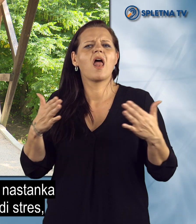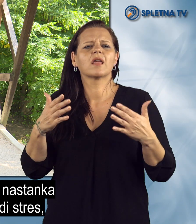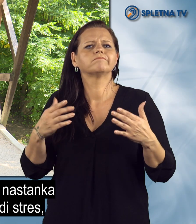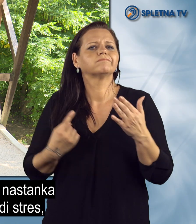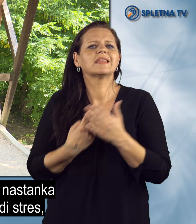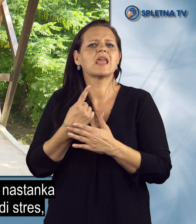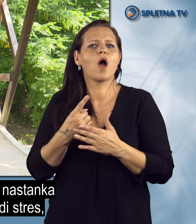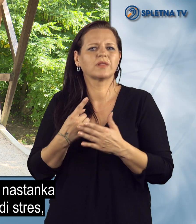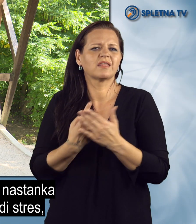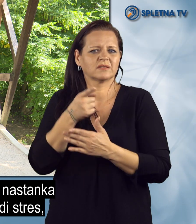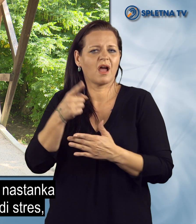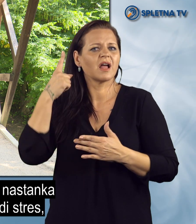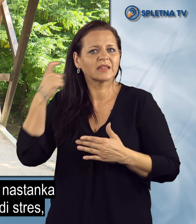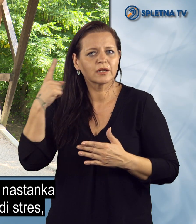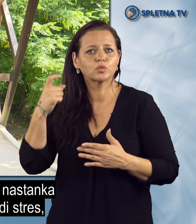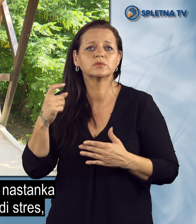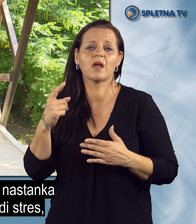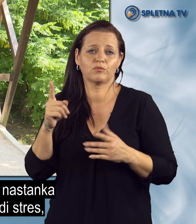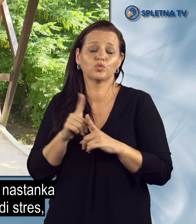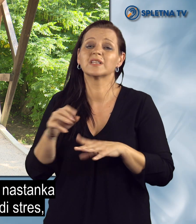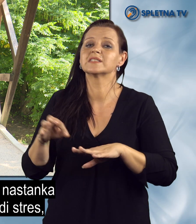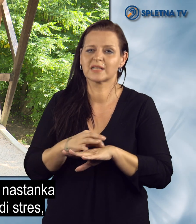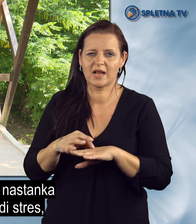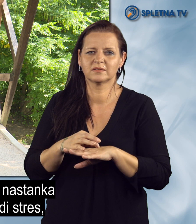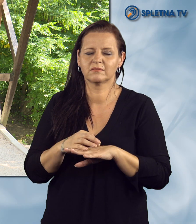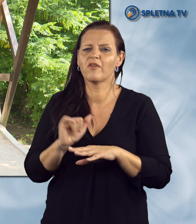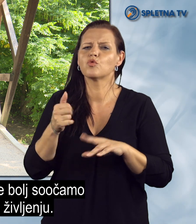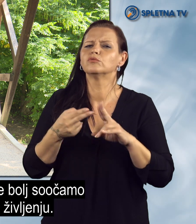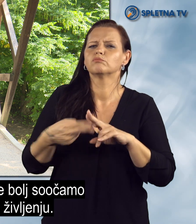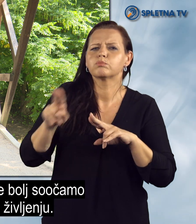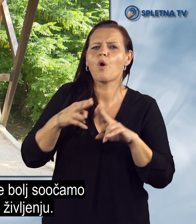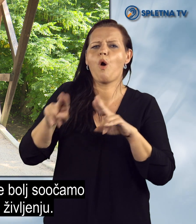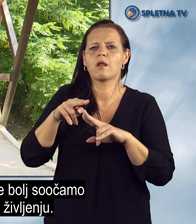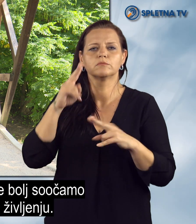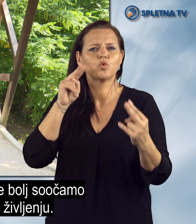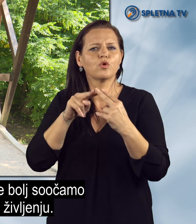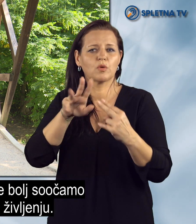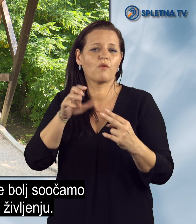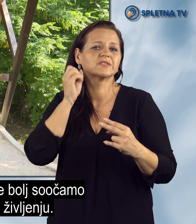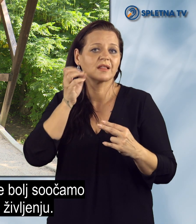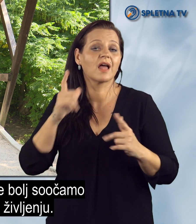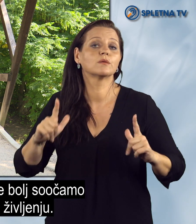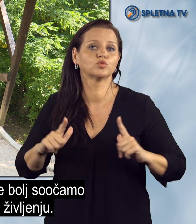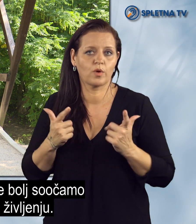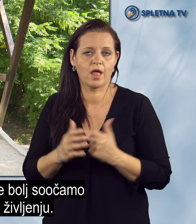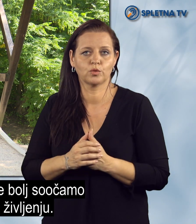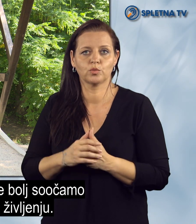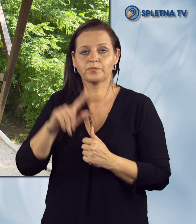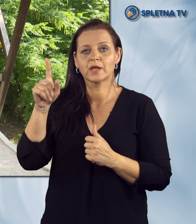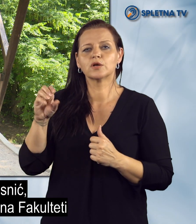Velik dejavnik nastanka tinitusa je tudi stres, s katerim se čedalje bolj soočamo v vsakdanjem